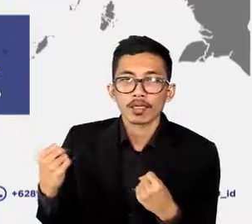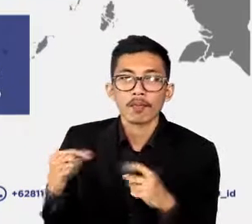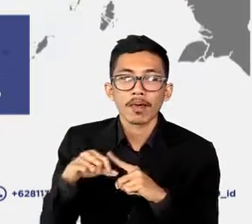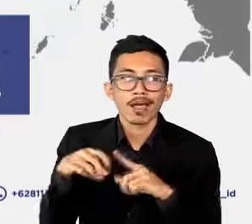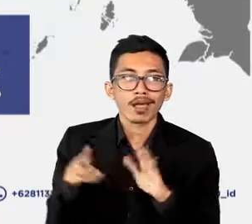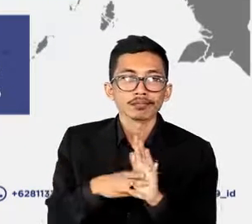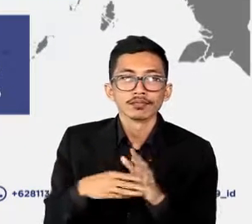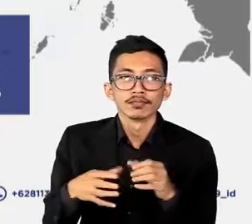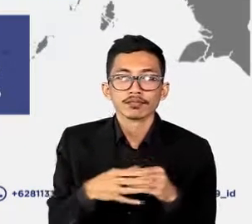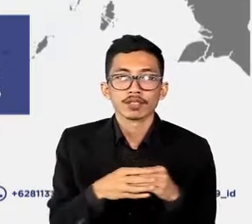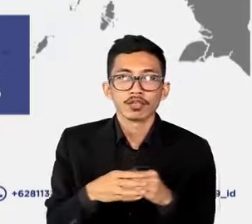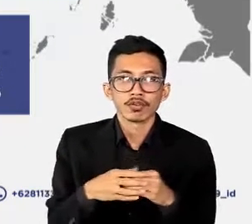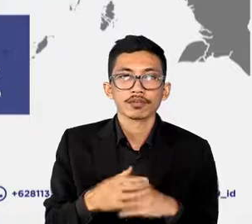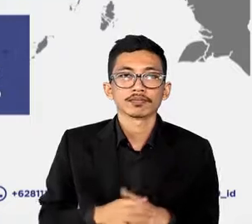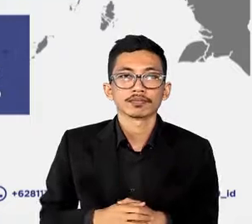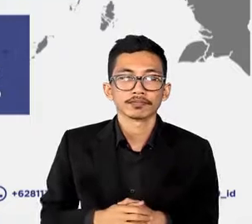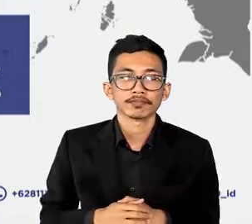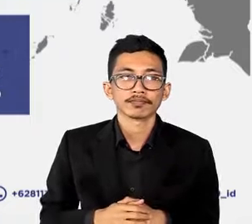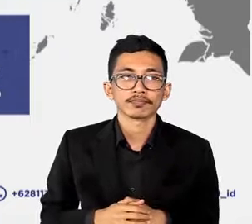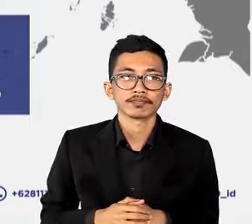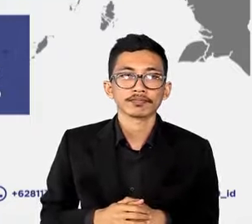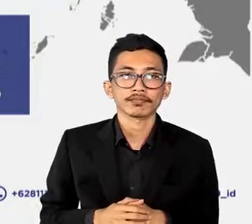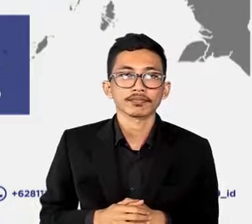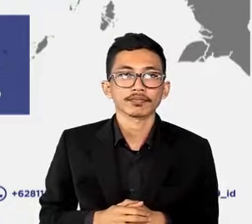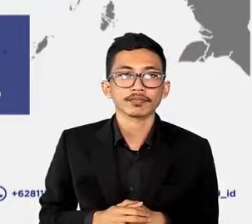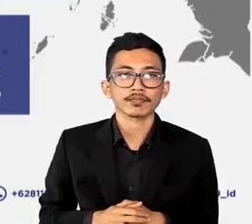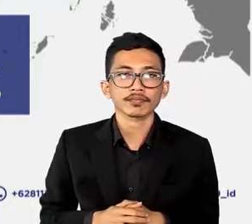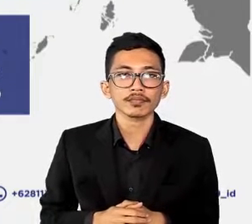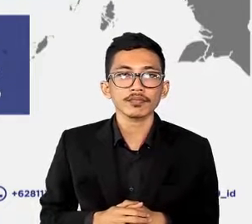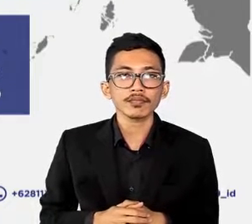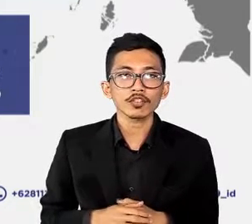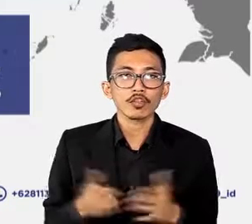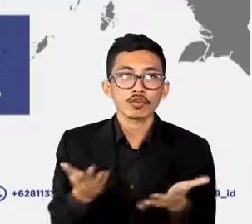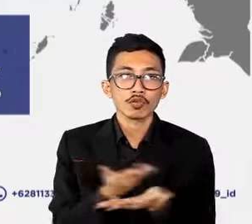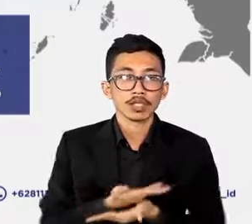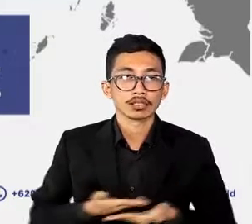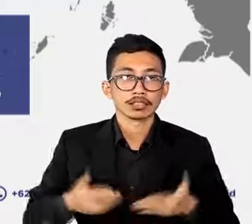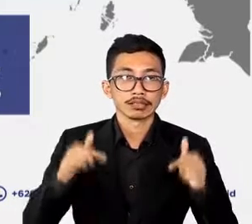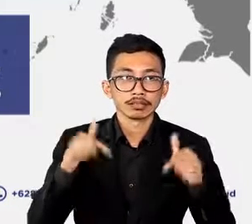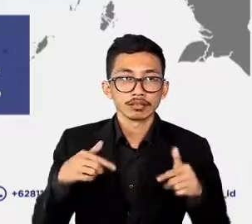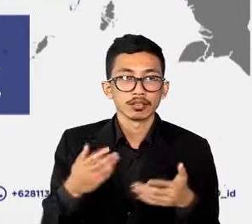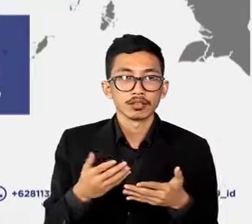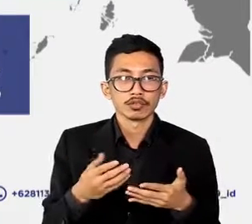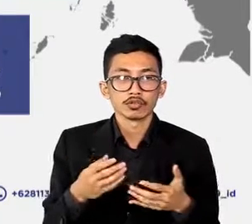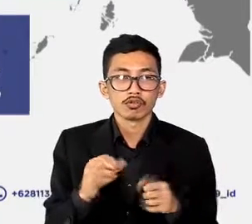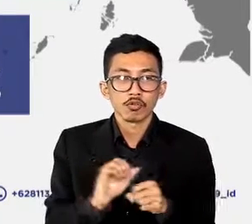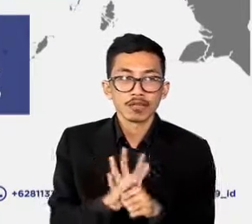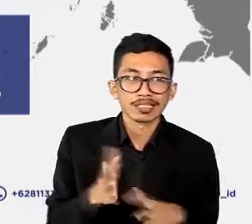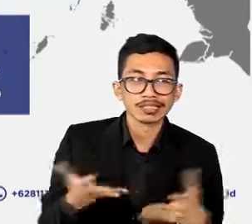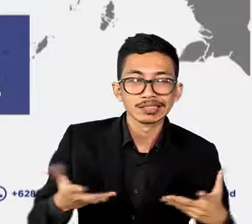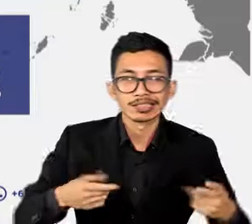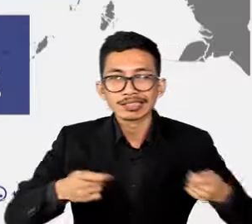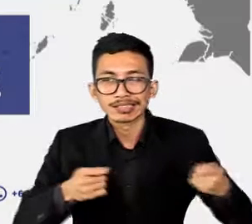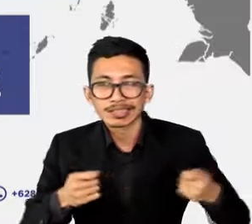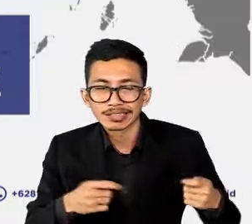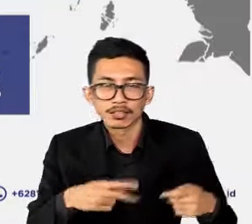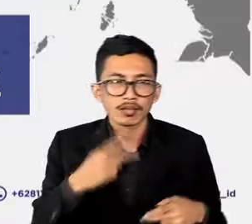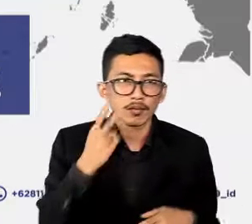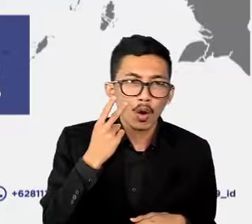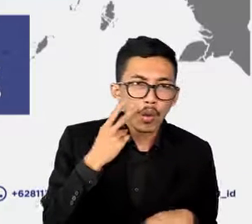mikronya di dalam situasi saat ini yang terpenting adalah penanganan copy 19 sedini mungkin serta